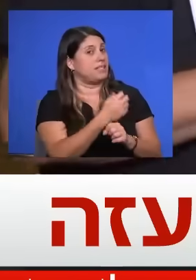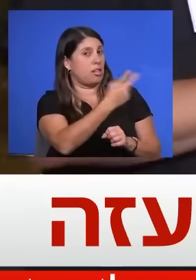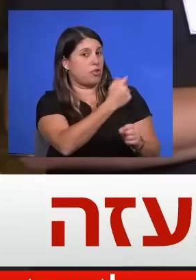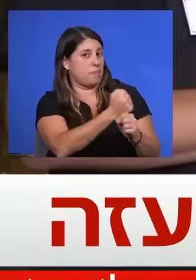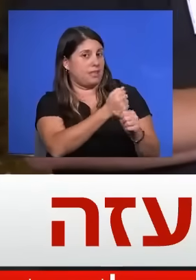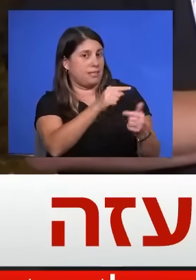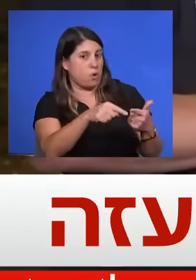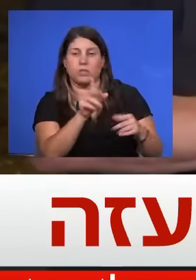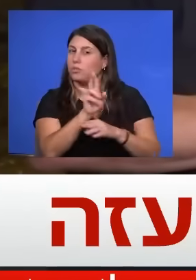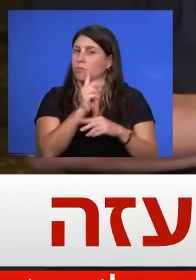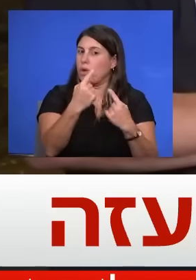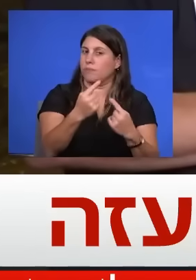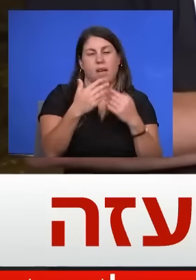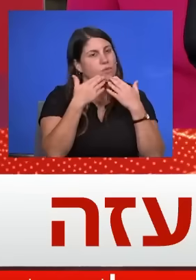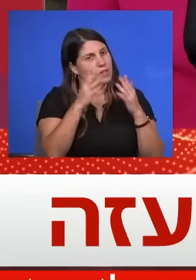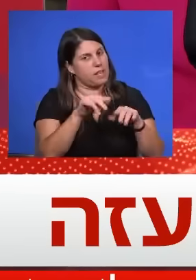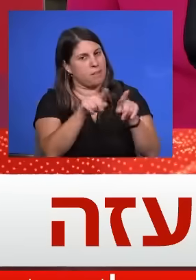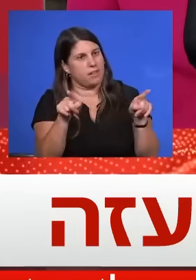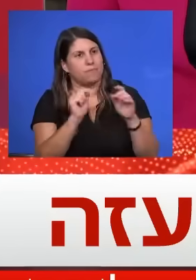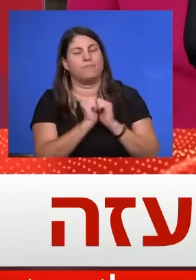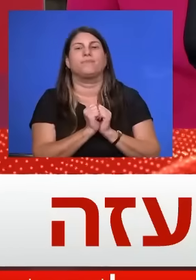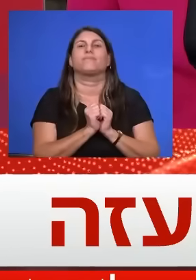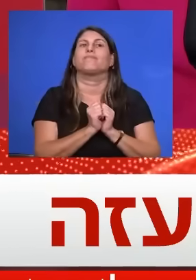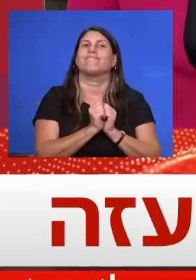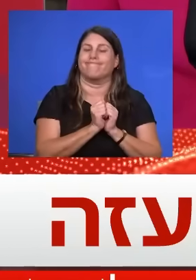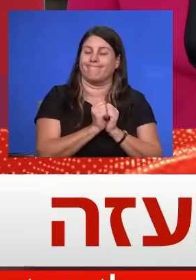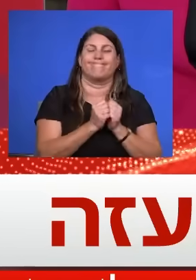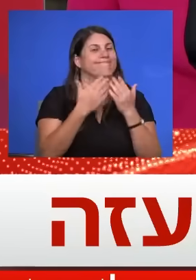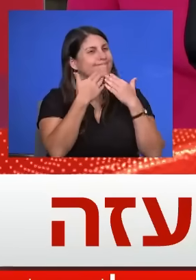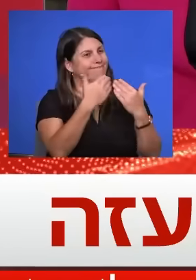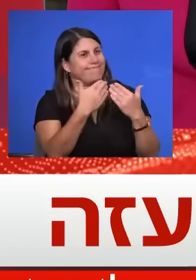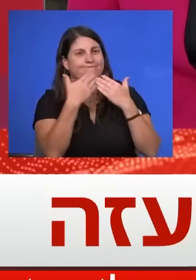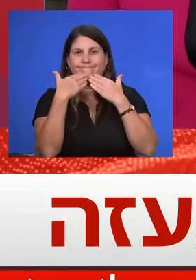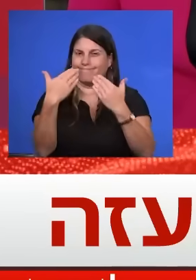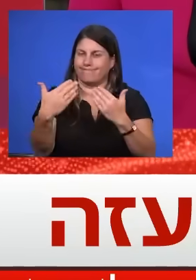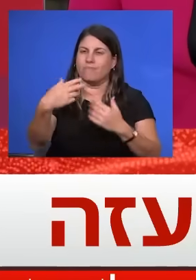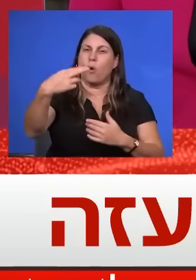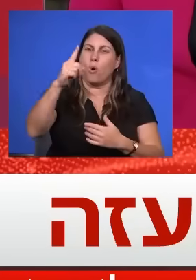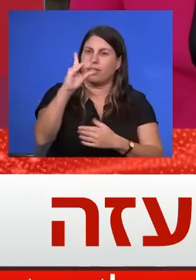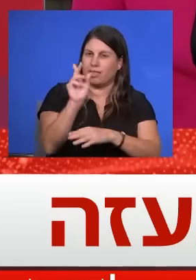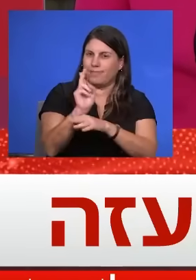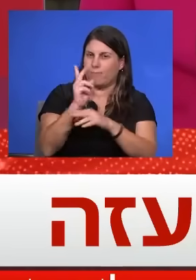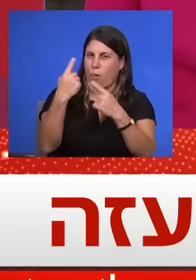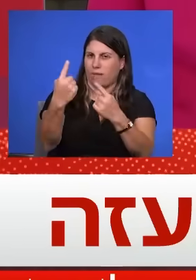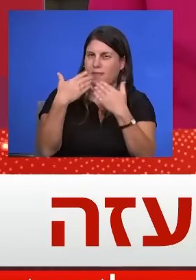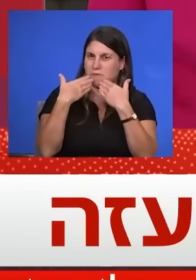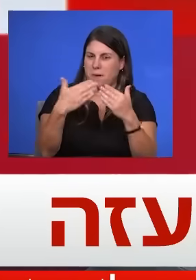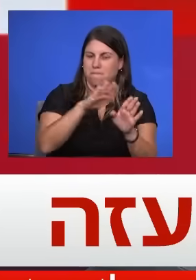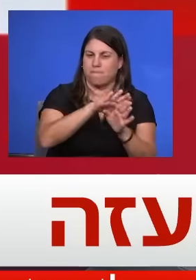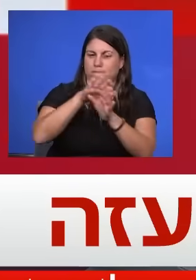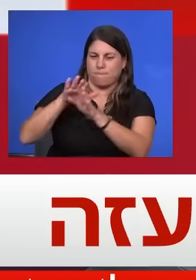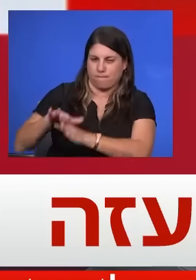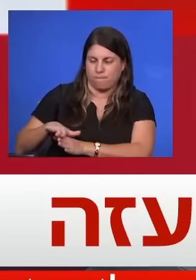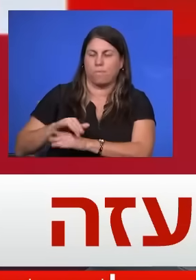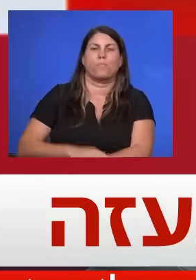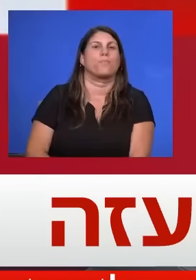אתם. כן, תודה לכם ותודה לרב סרן עוד, שישמור על עצמו שם. תודה, דובי ואיתי. אליאור,